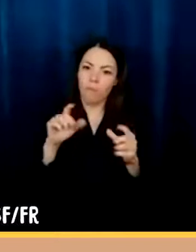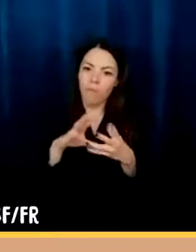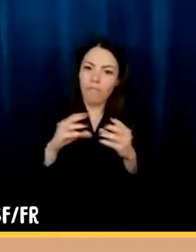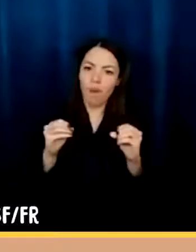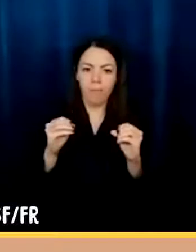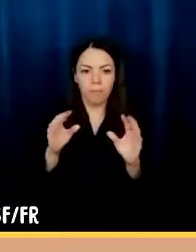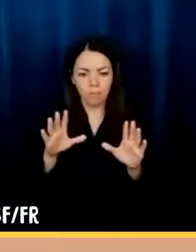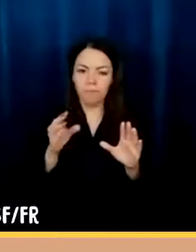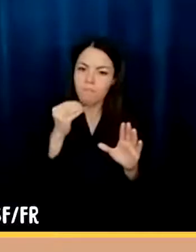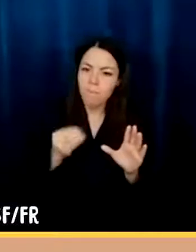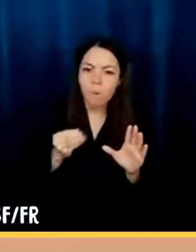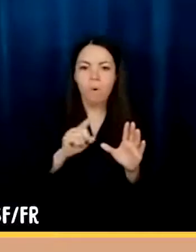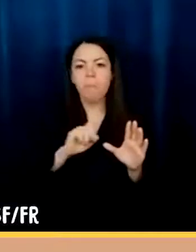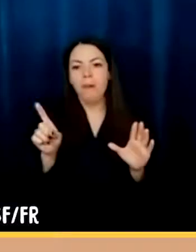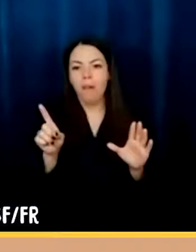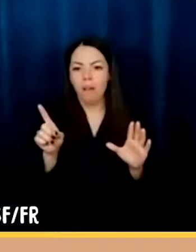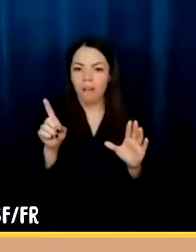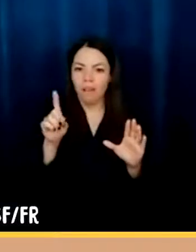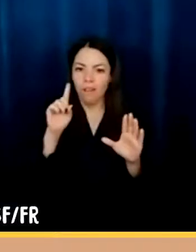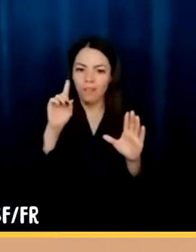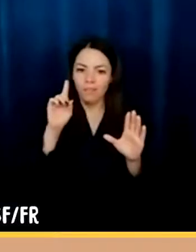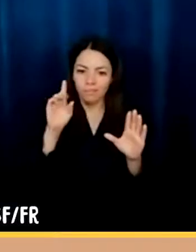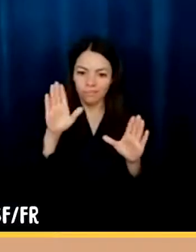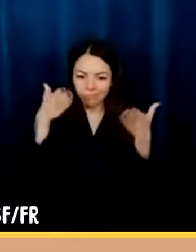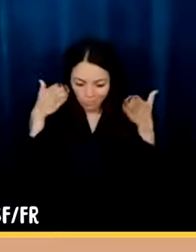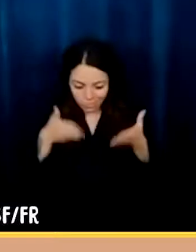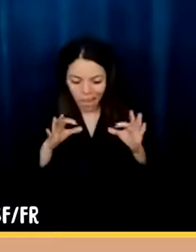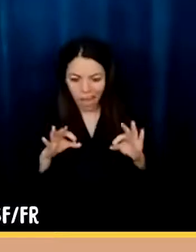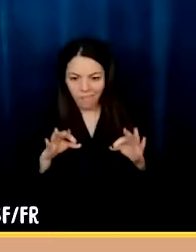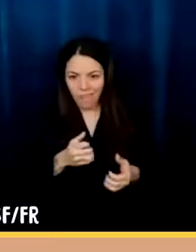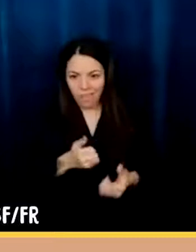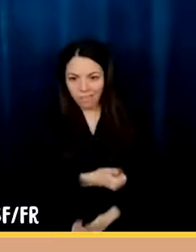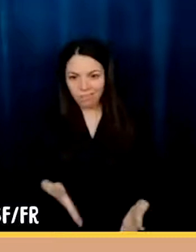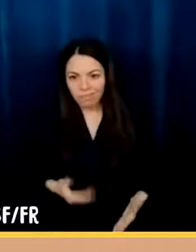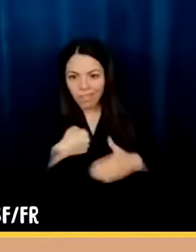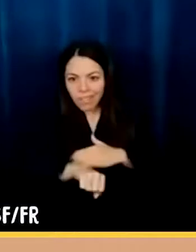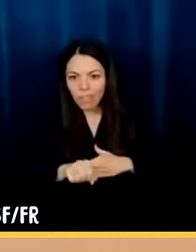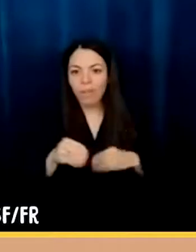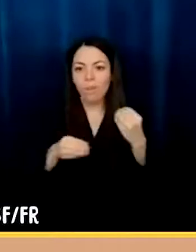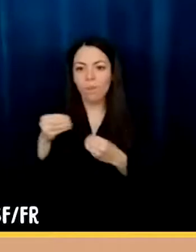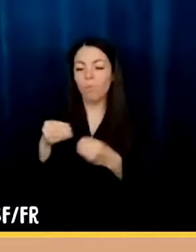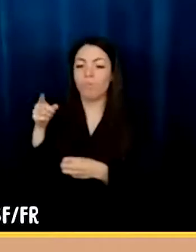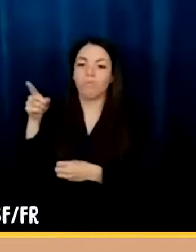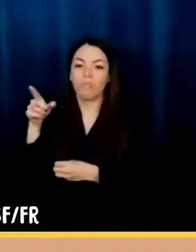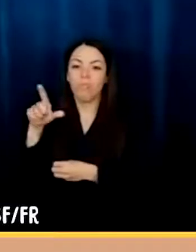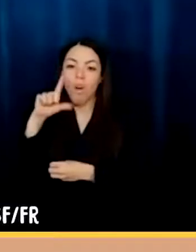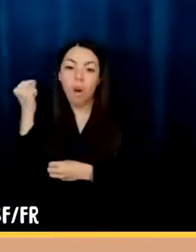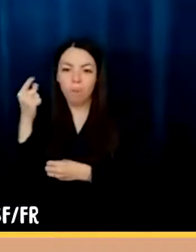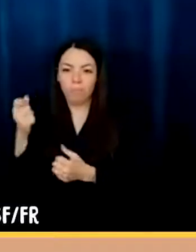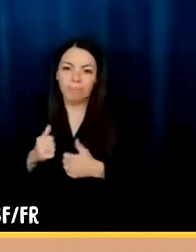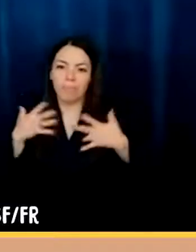très, très centré sur la génitalité et centré sur le plaisir masculin. Et encore une fois, par rapport à ça, c'est